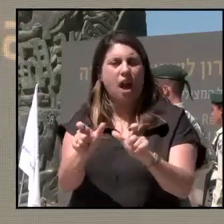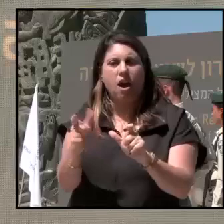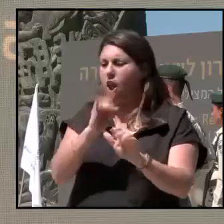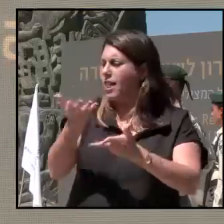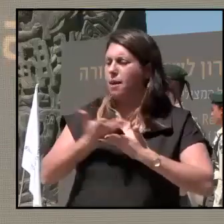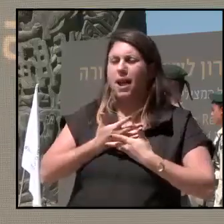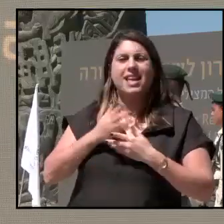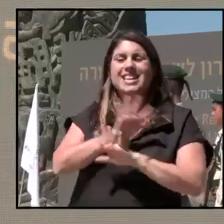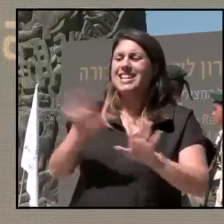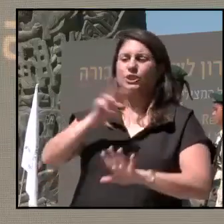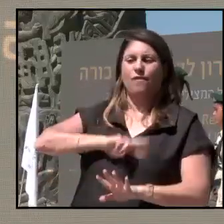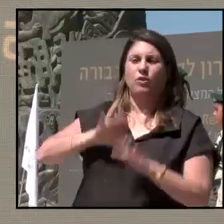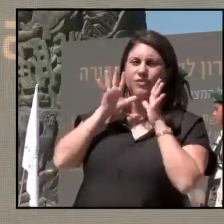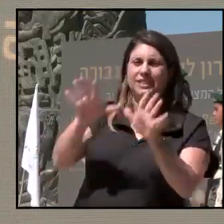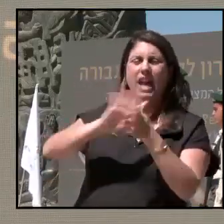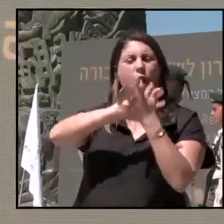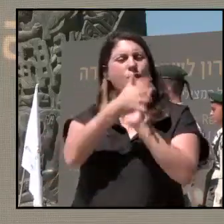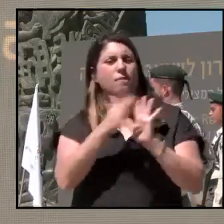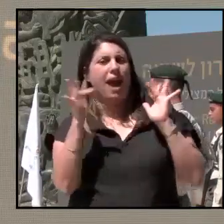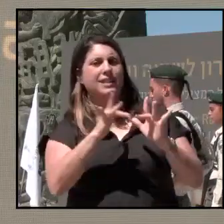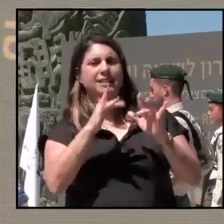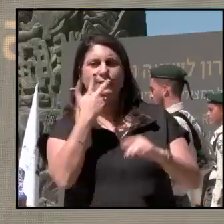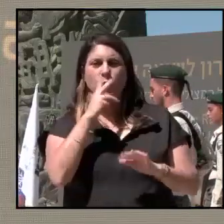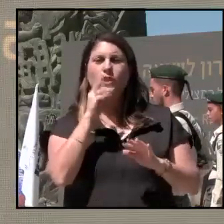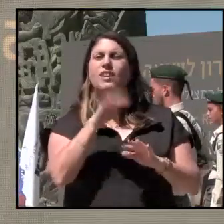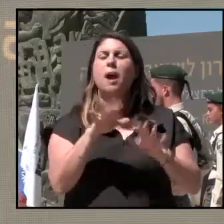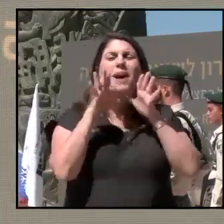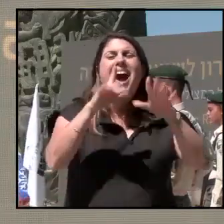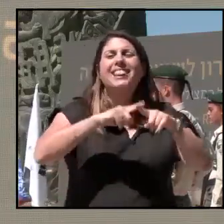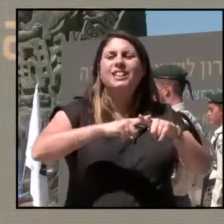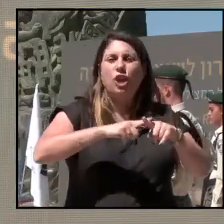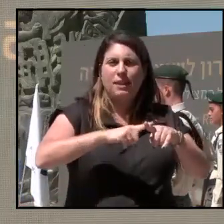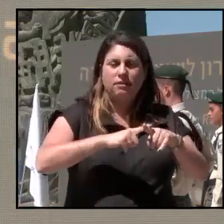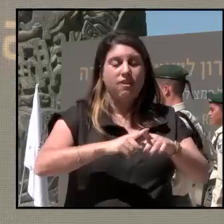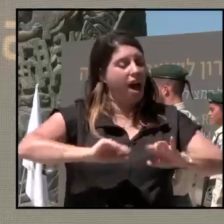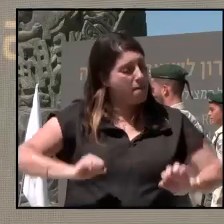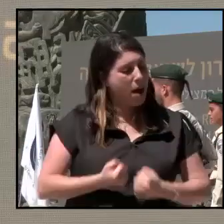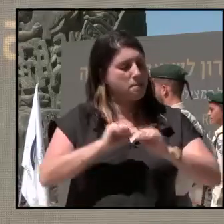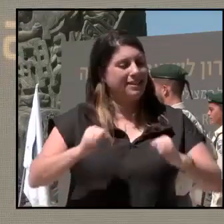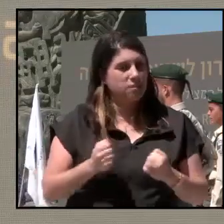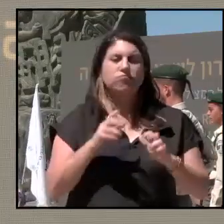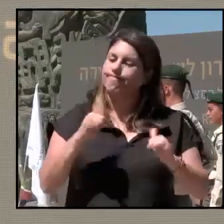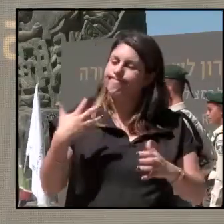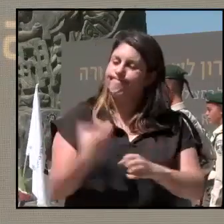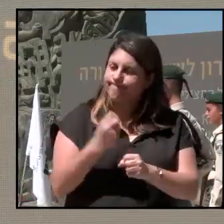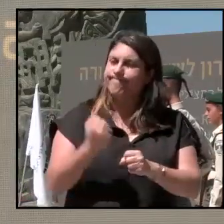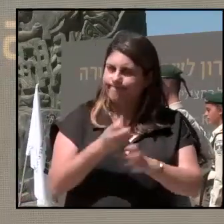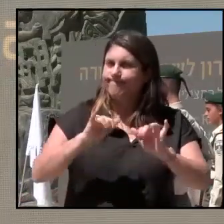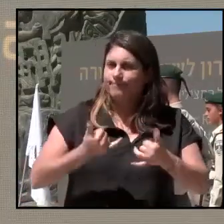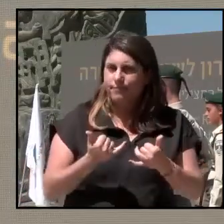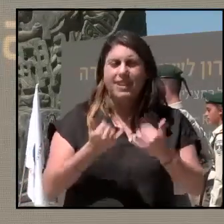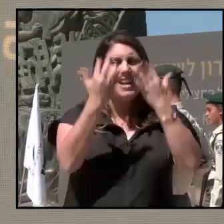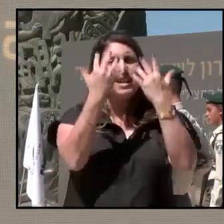ושנאה, הופכים לאנטי-ציונות ואנטישמיות. מאמצים אלה מניבים פרי, וכמות